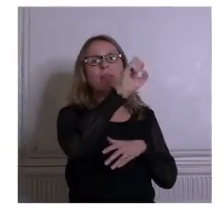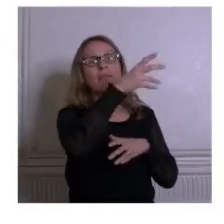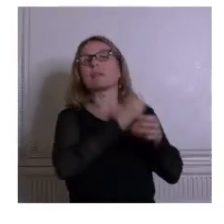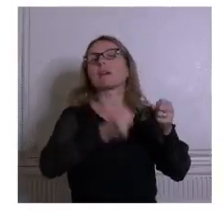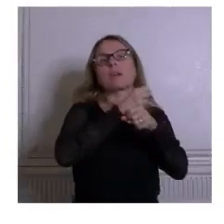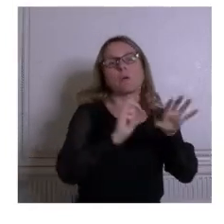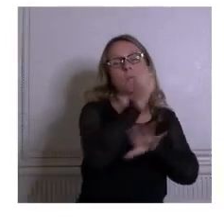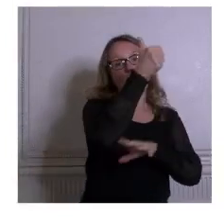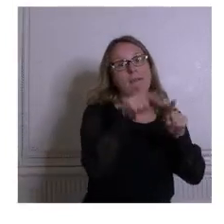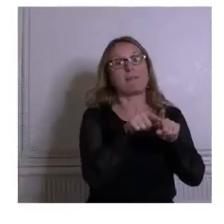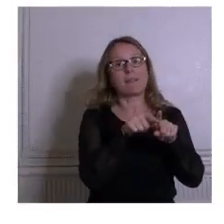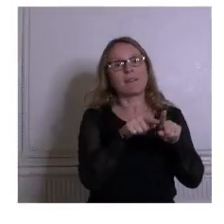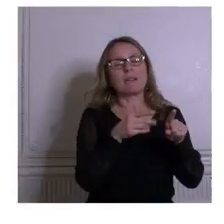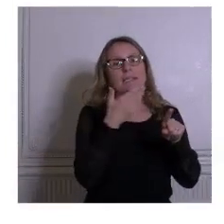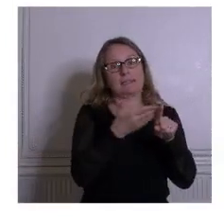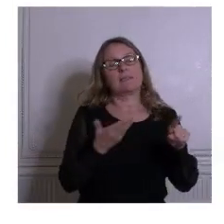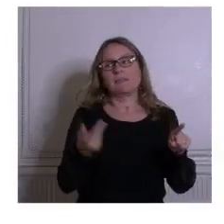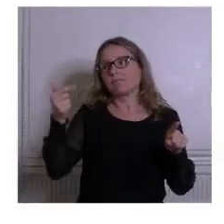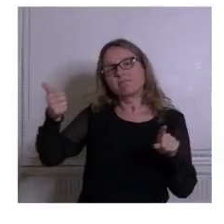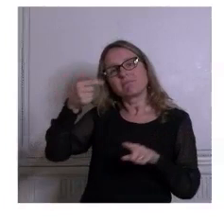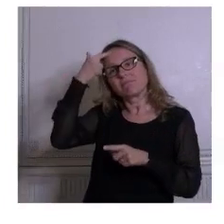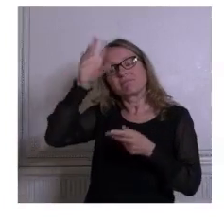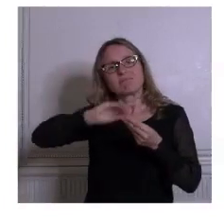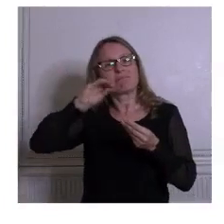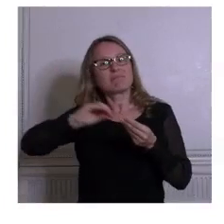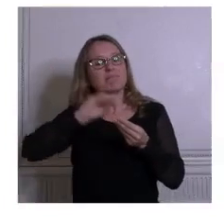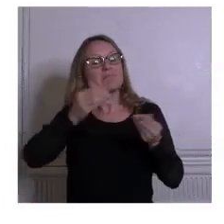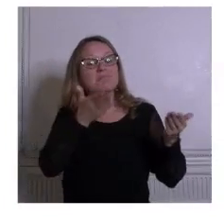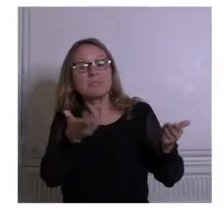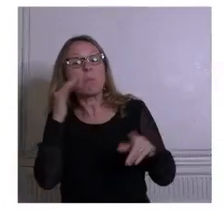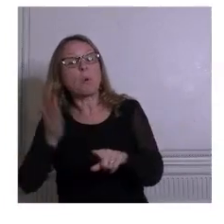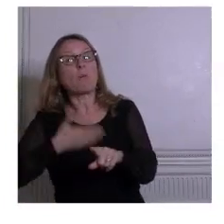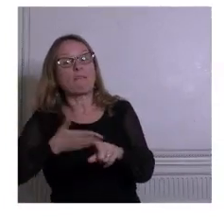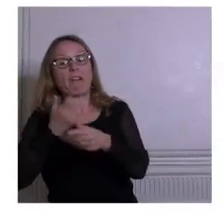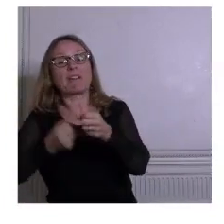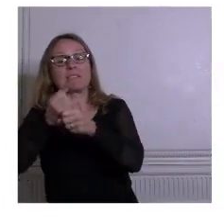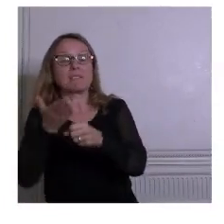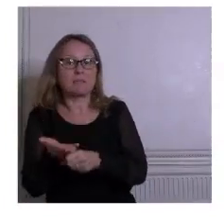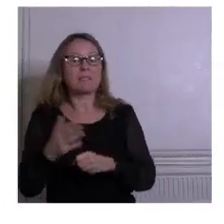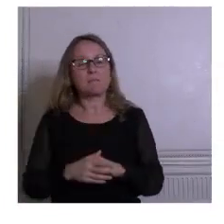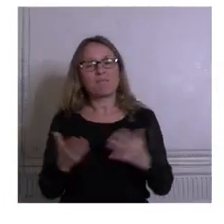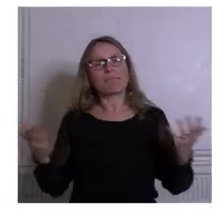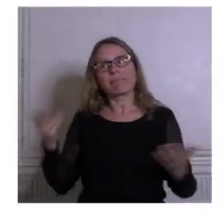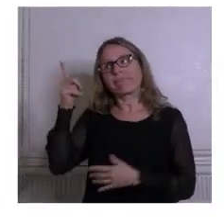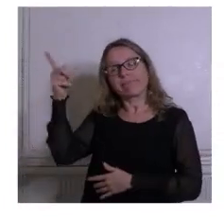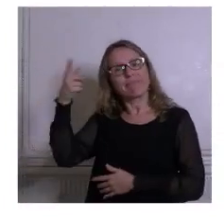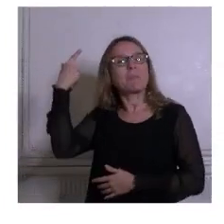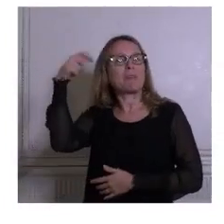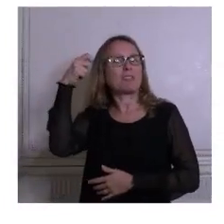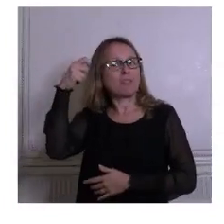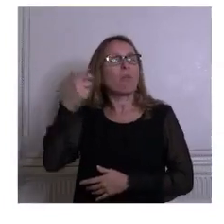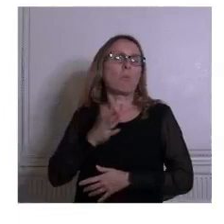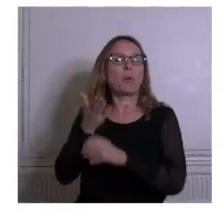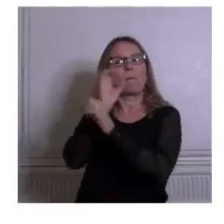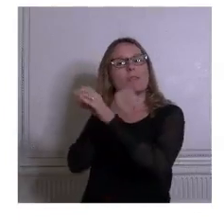endroits, sur lequel tout le monde a rappelé, quelles que soient les étiquettes politiques, votre collègue d'ailleurs, conseiller départemental, était là,